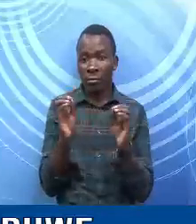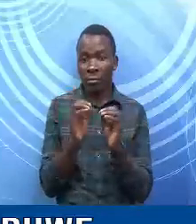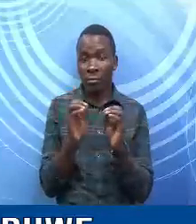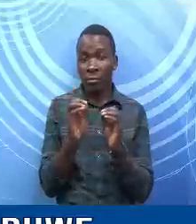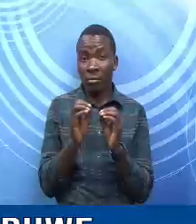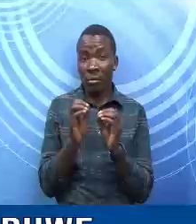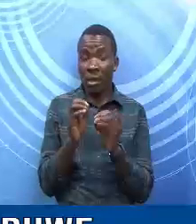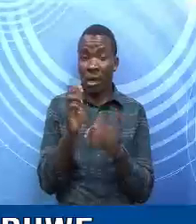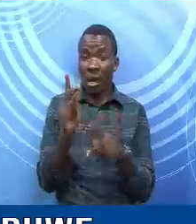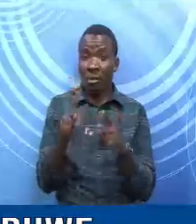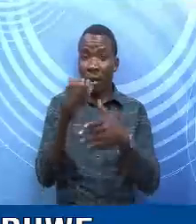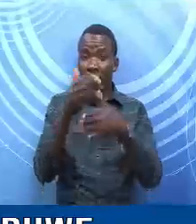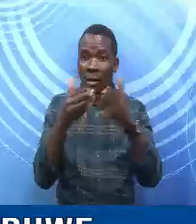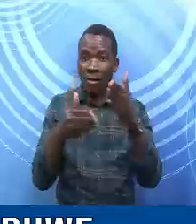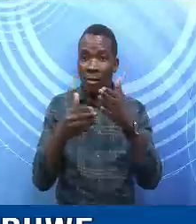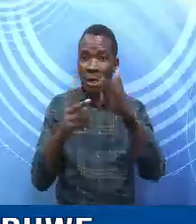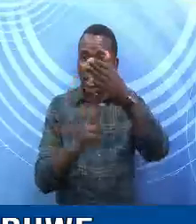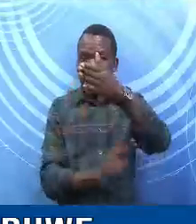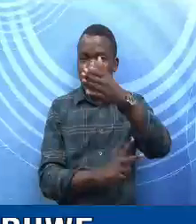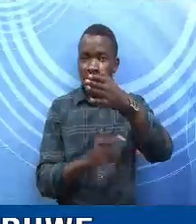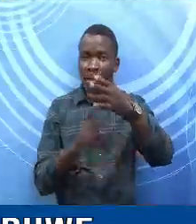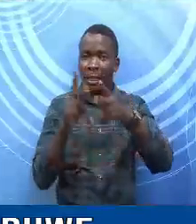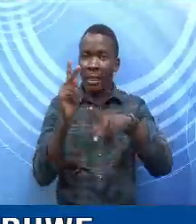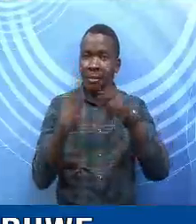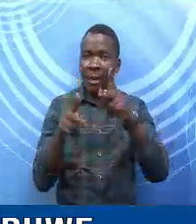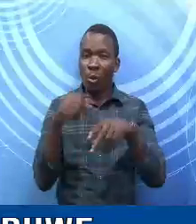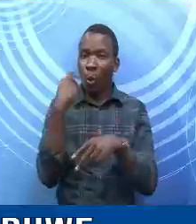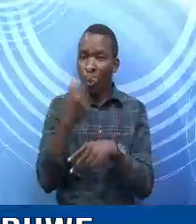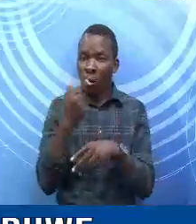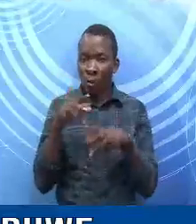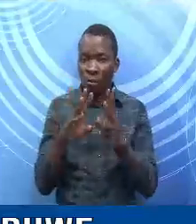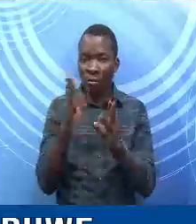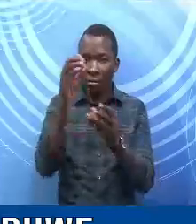Abase barimo kubaka iki kiraro ni bantu ki ku buryo babafungisha?